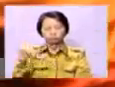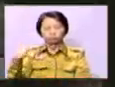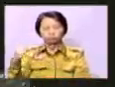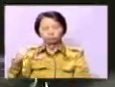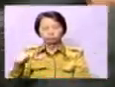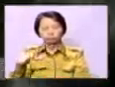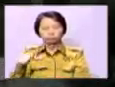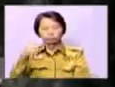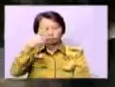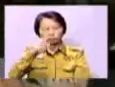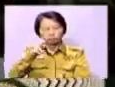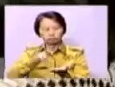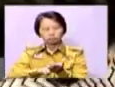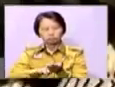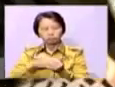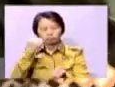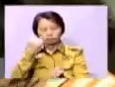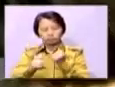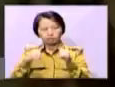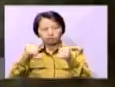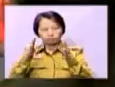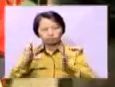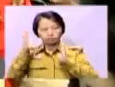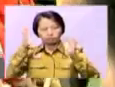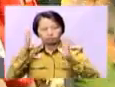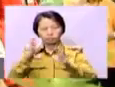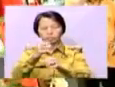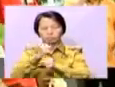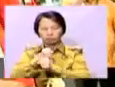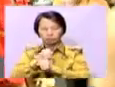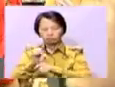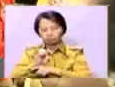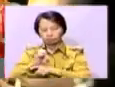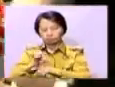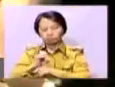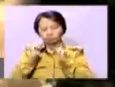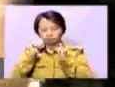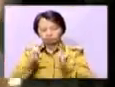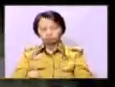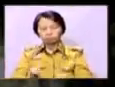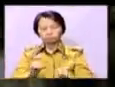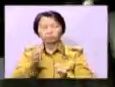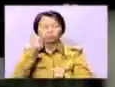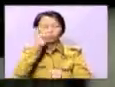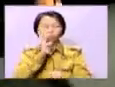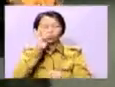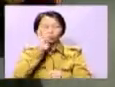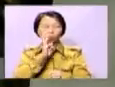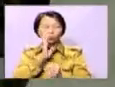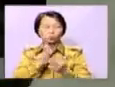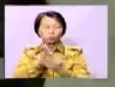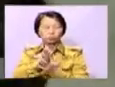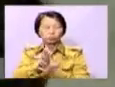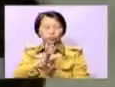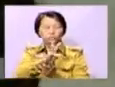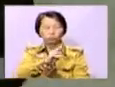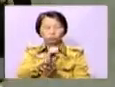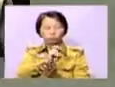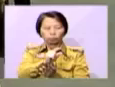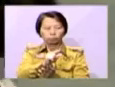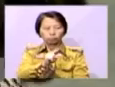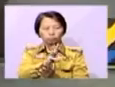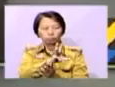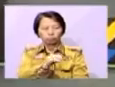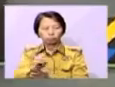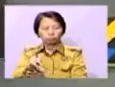21-15-21-10. Untuk rekod kali terakhir, pemain Malaysia berjaya merangkul pingat emas acara individu wanita adalah melalui Wong Miu Chiu di